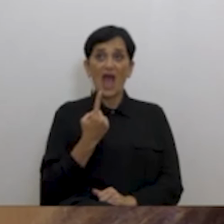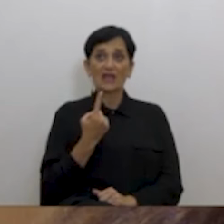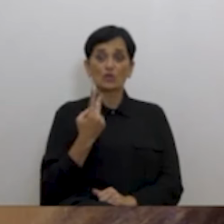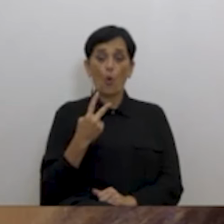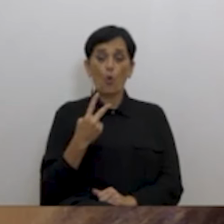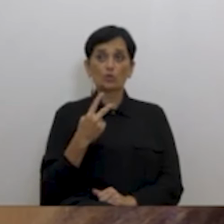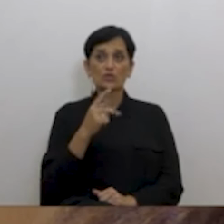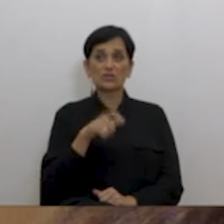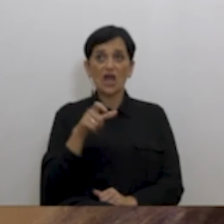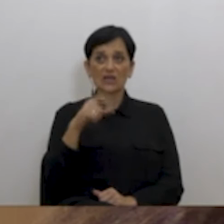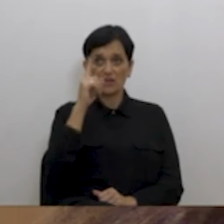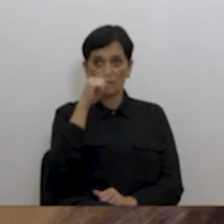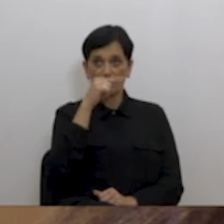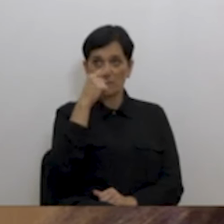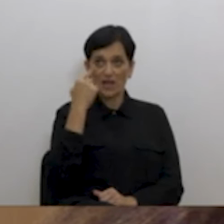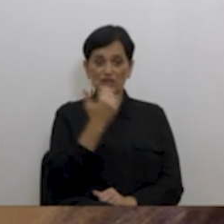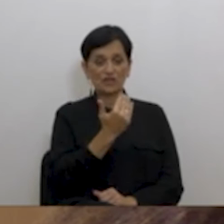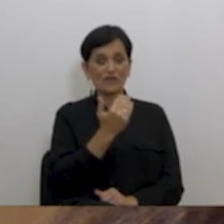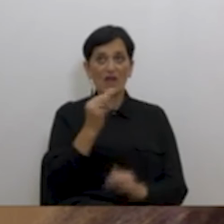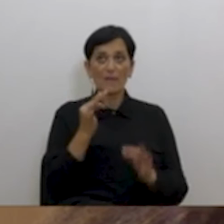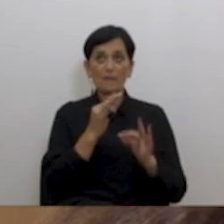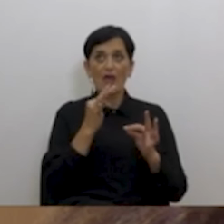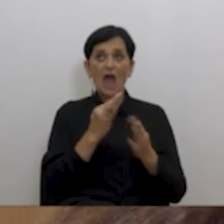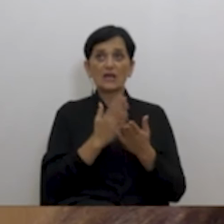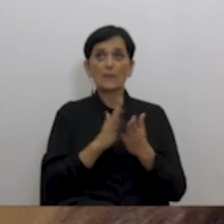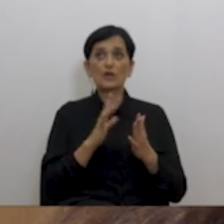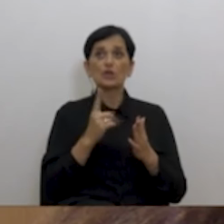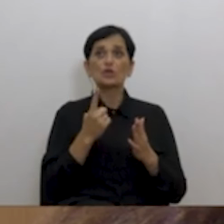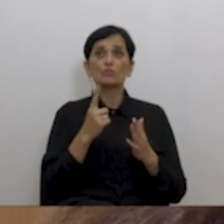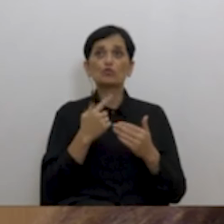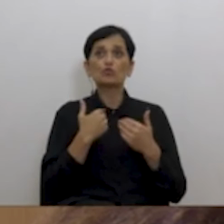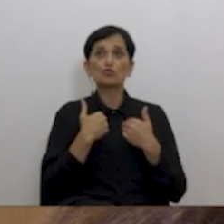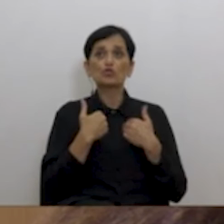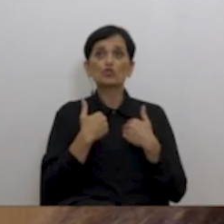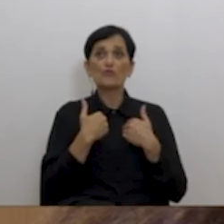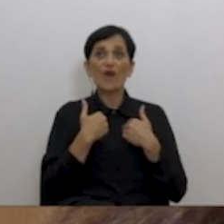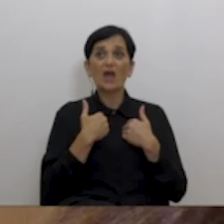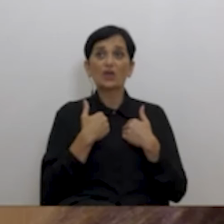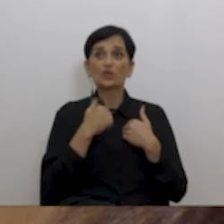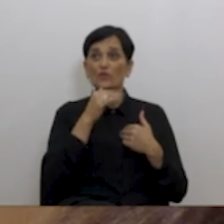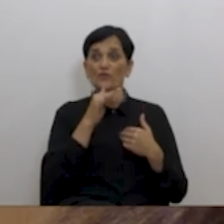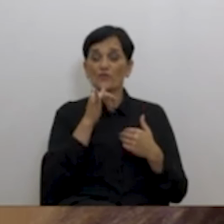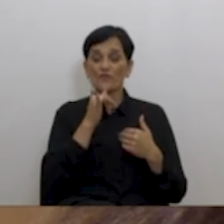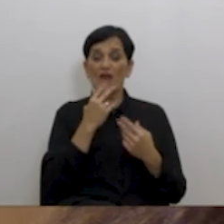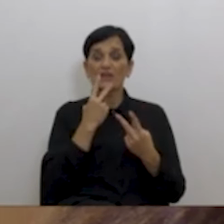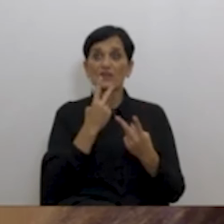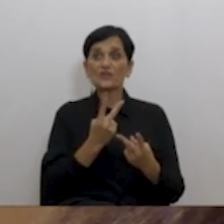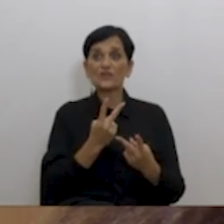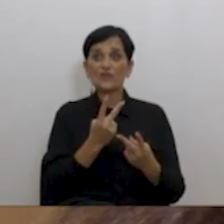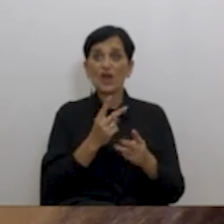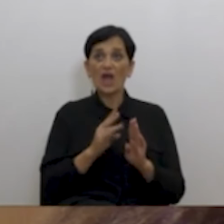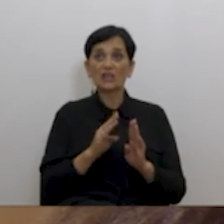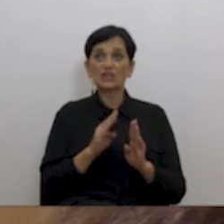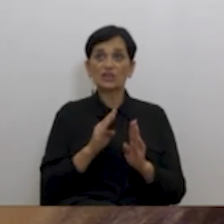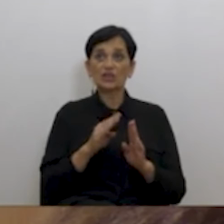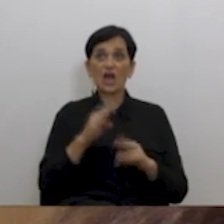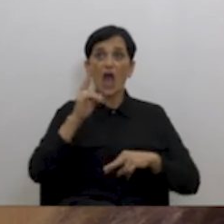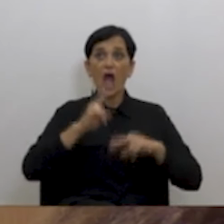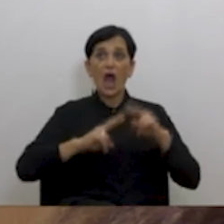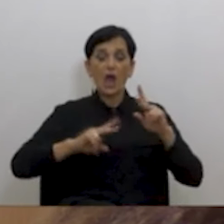ადამიანის ბედი თქვენთვის არაფერი არ არის, იმიტომ რომ ჩვენ თურმე ვერ ხედავთ იმ აღმავლობას და